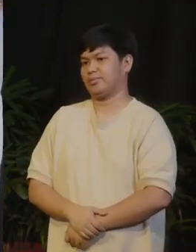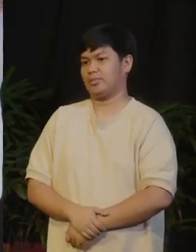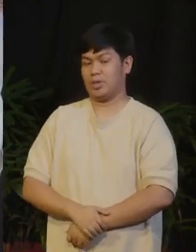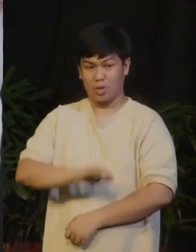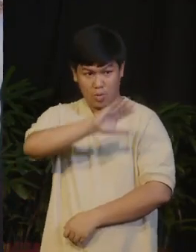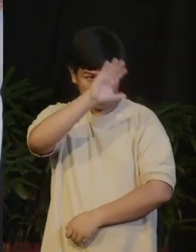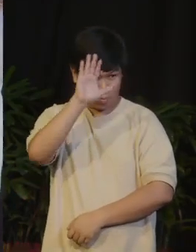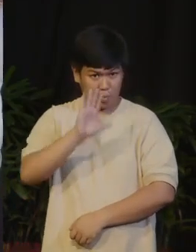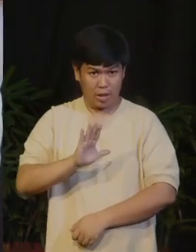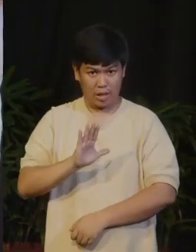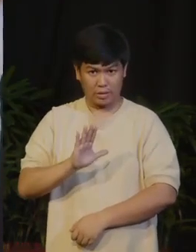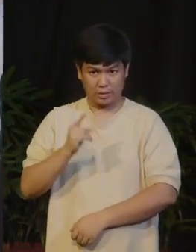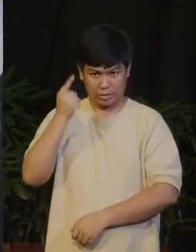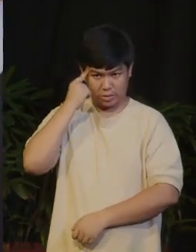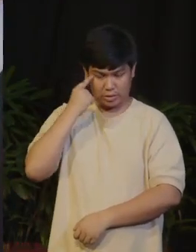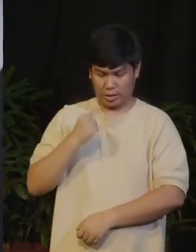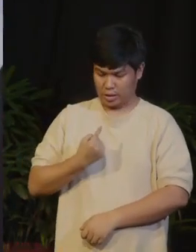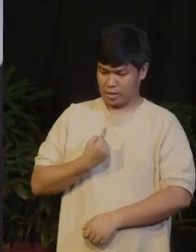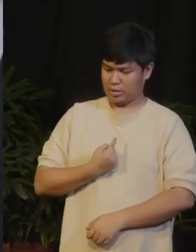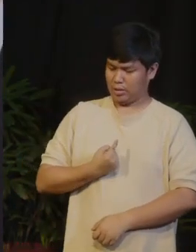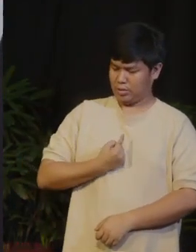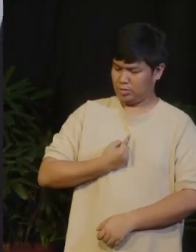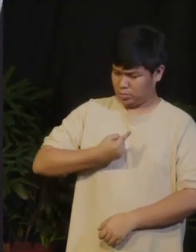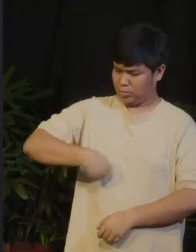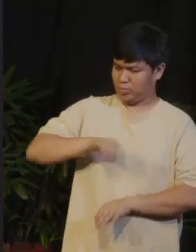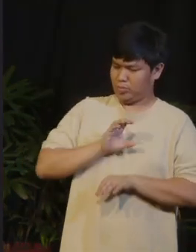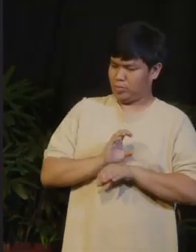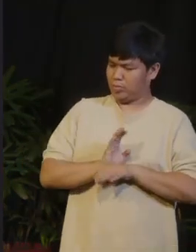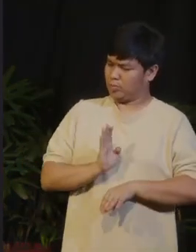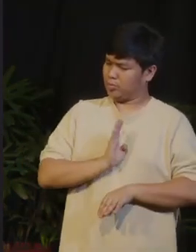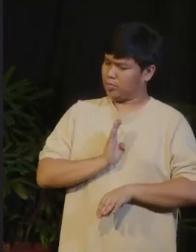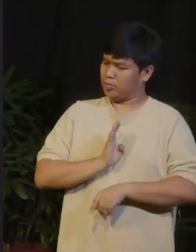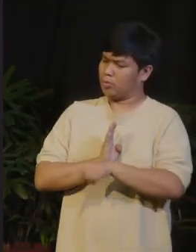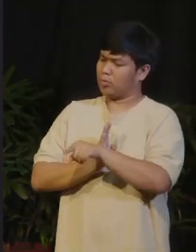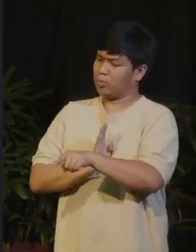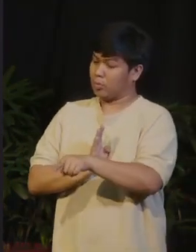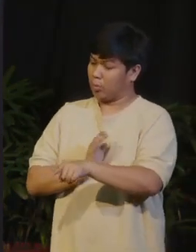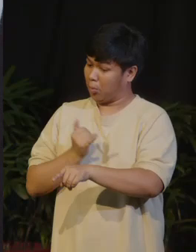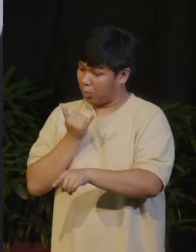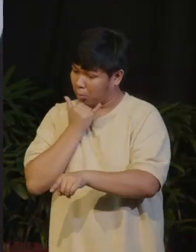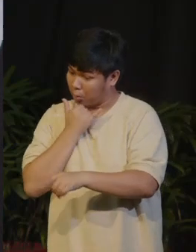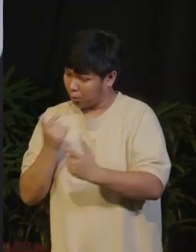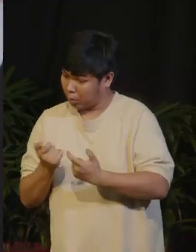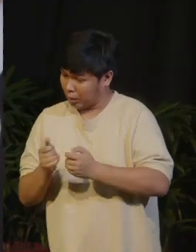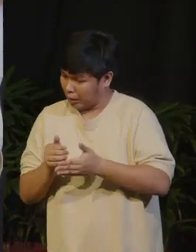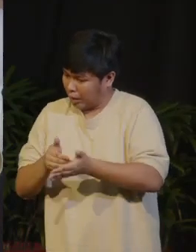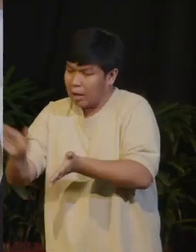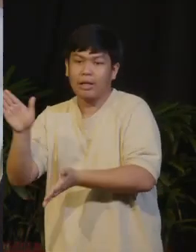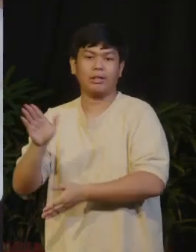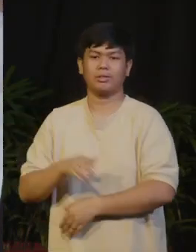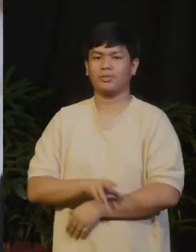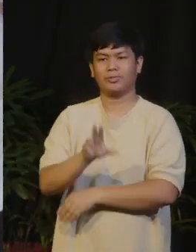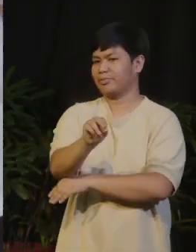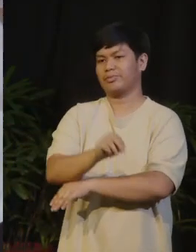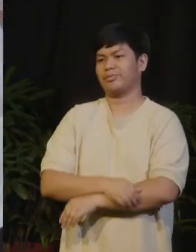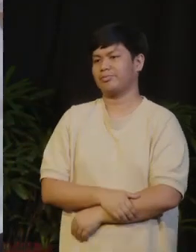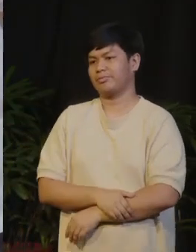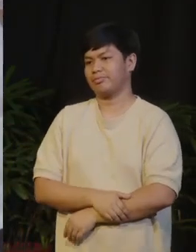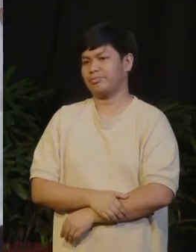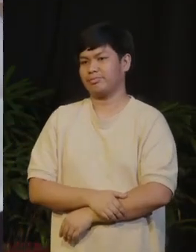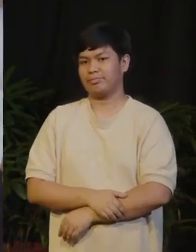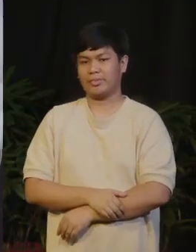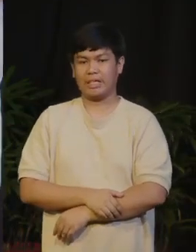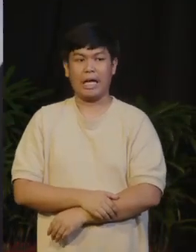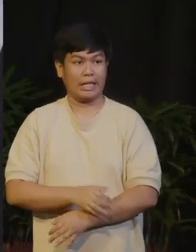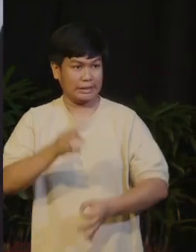huwag maging mapanghusga na may mapagkundina na diwa. No? Sabi niya, judge not and you